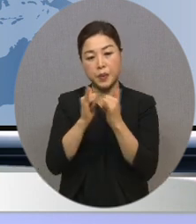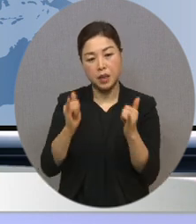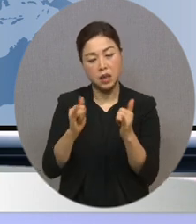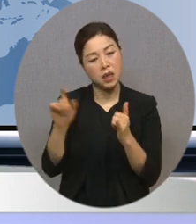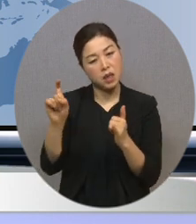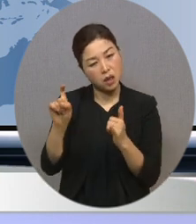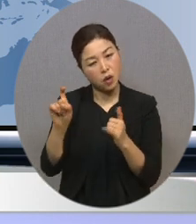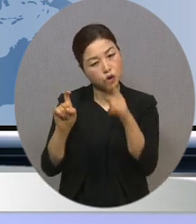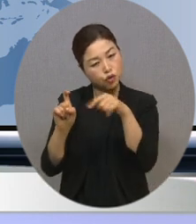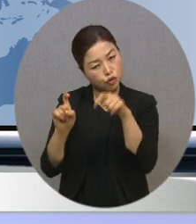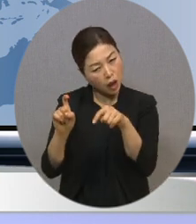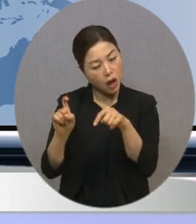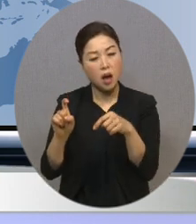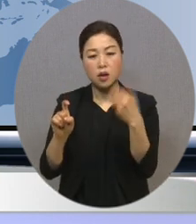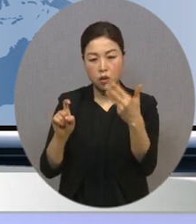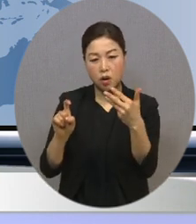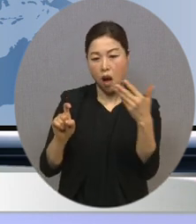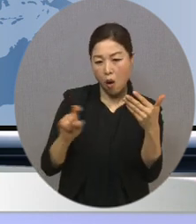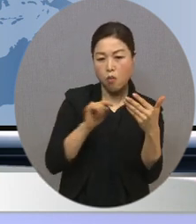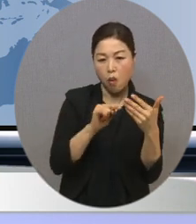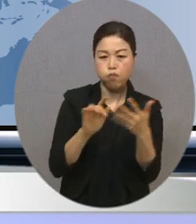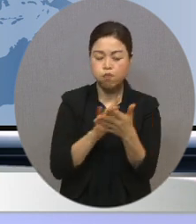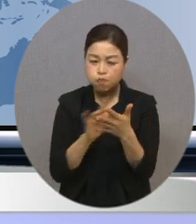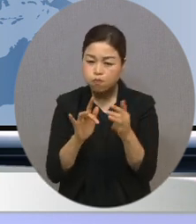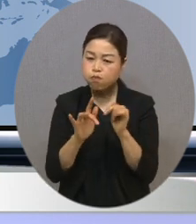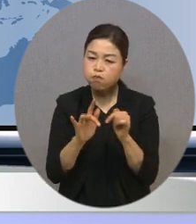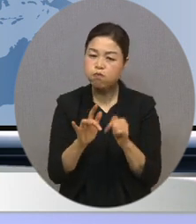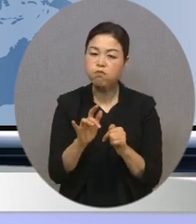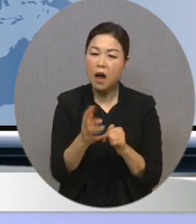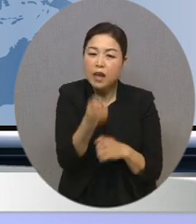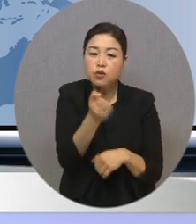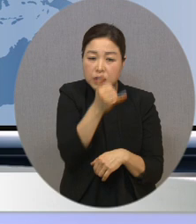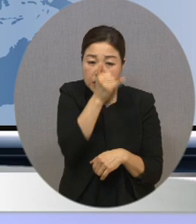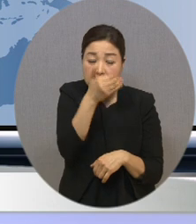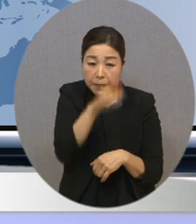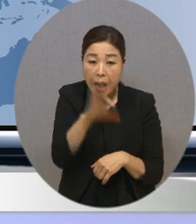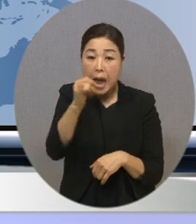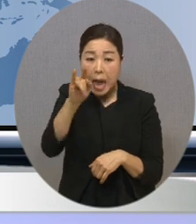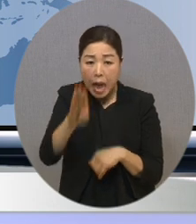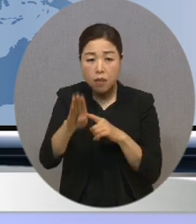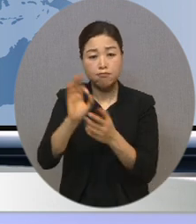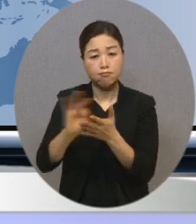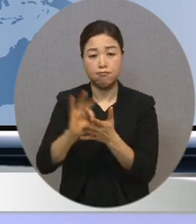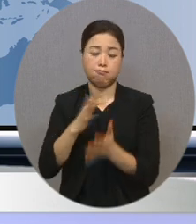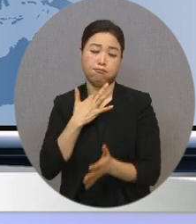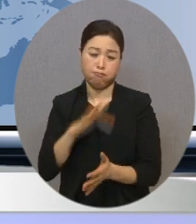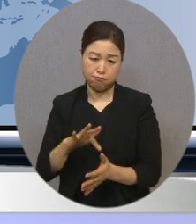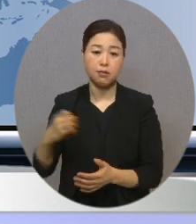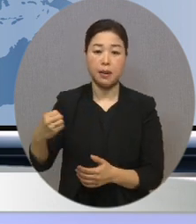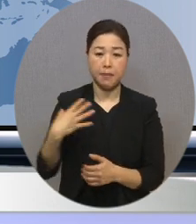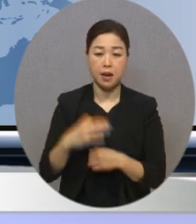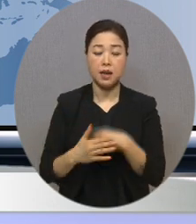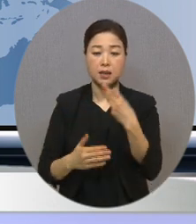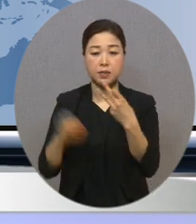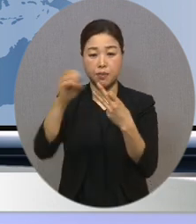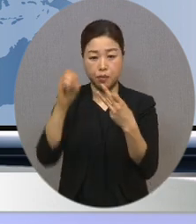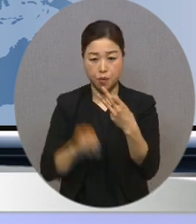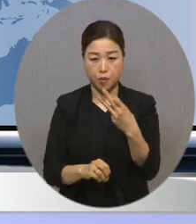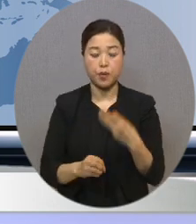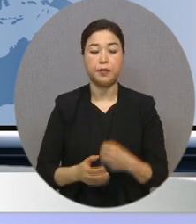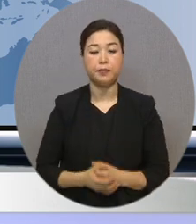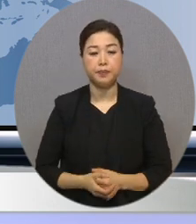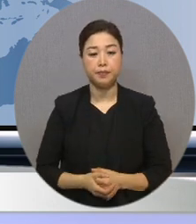중 8~9명은 스마트폰을 사용 중이지만 앱은 전혀 사용하지 않는다는 답변이